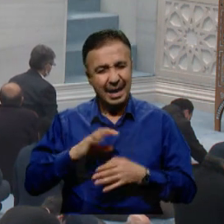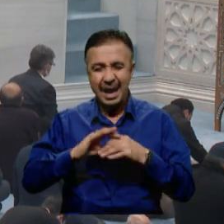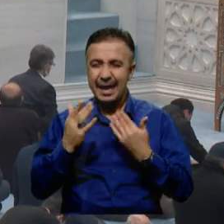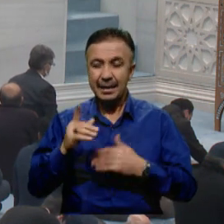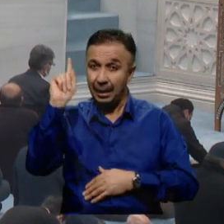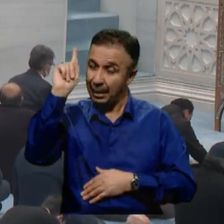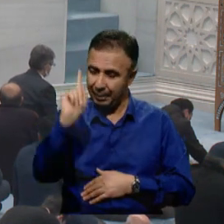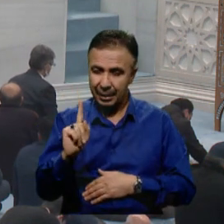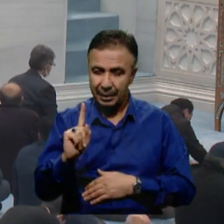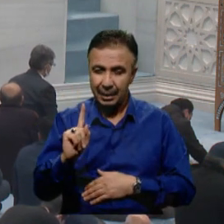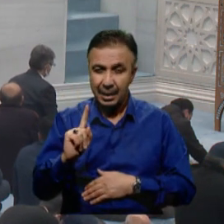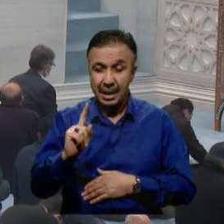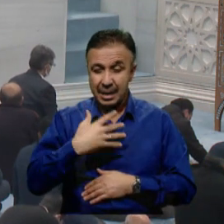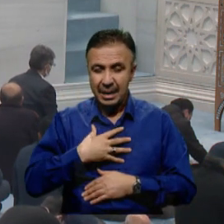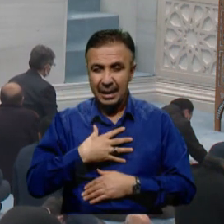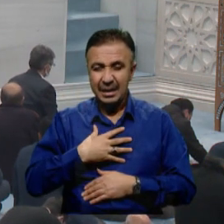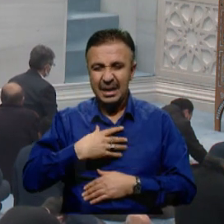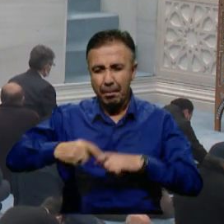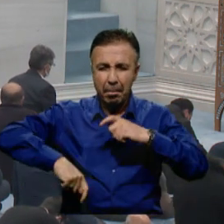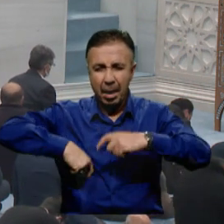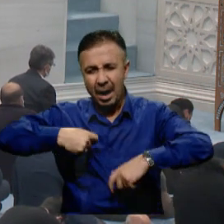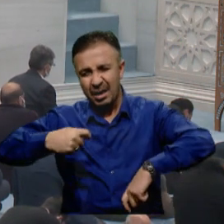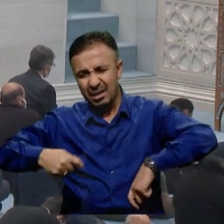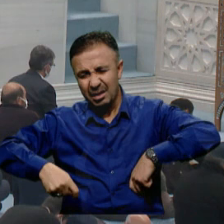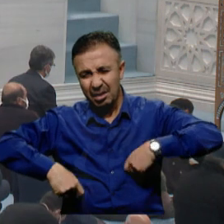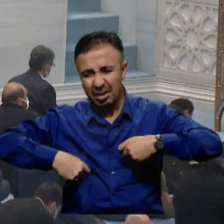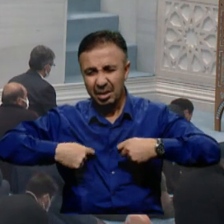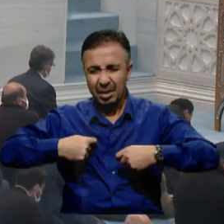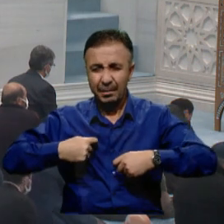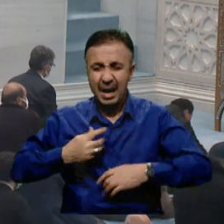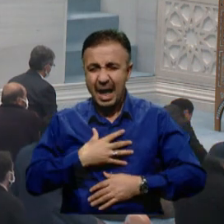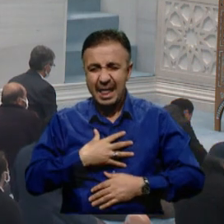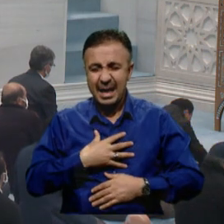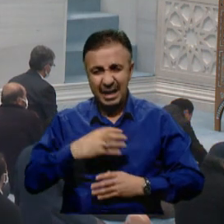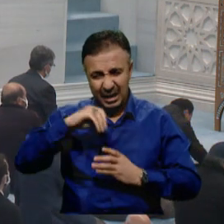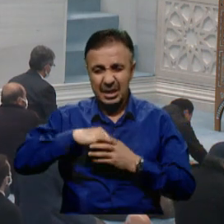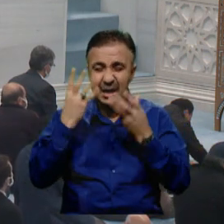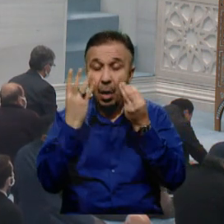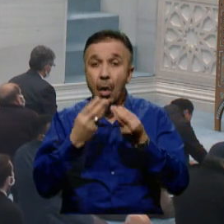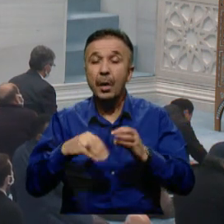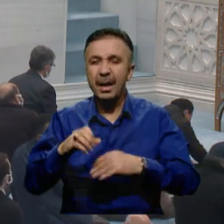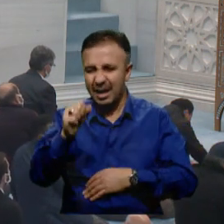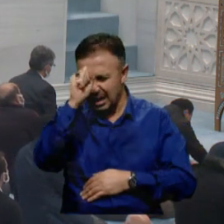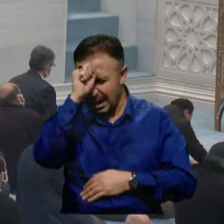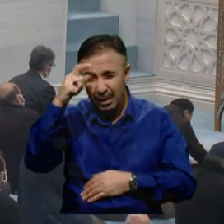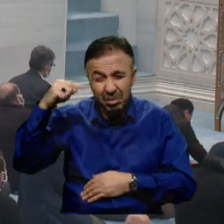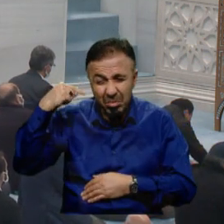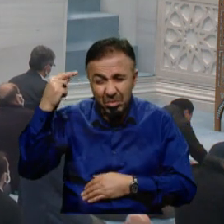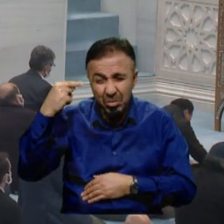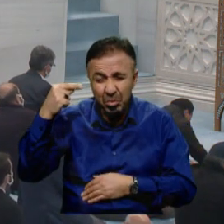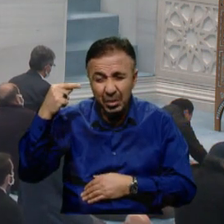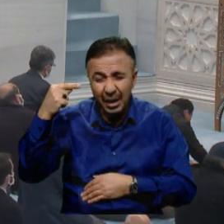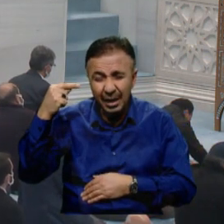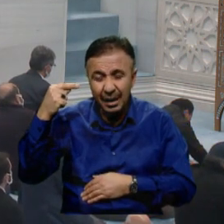türlü batıl ideolojilerden, hurafelerden, dinde olmayan sapkın düşüncelerden